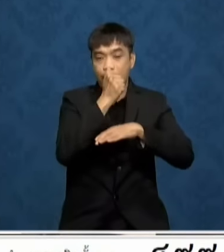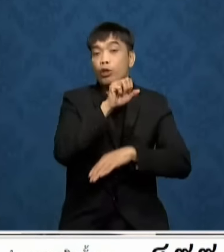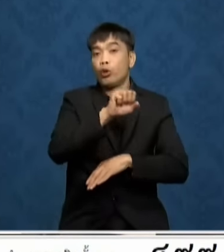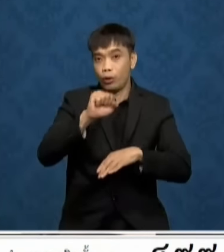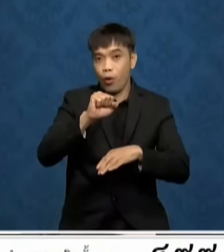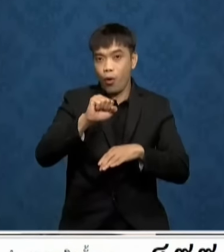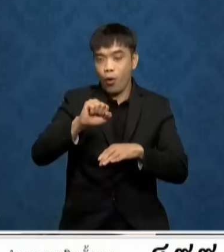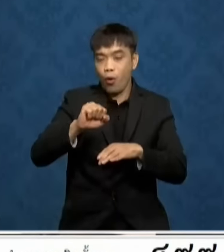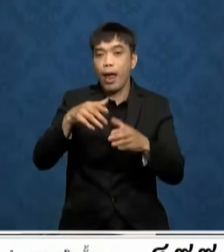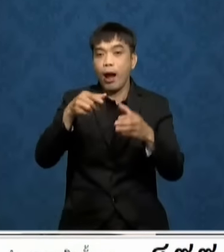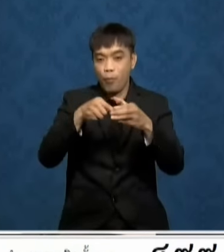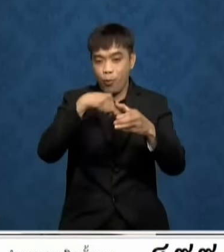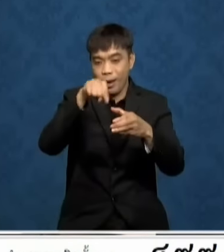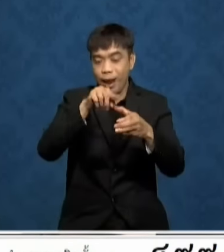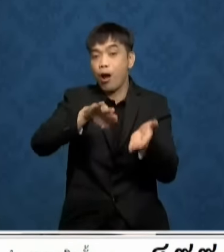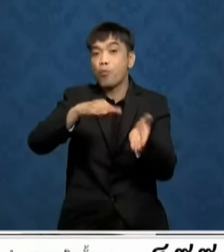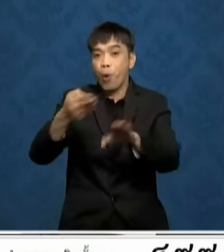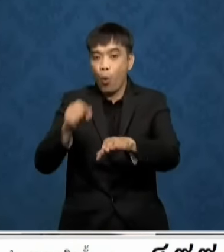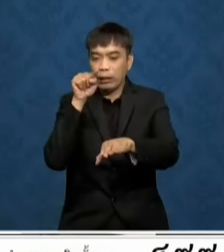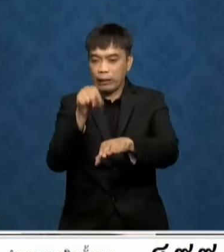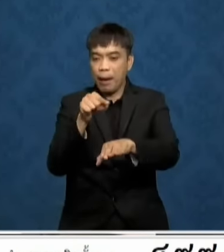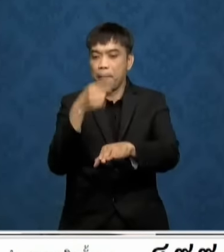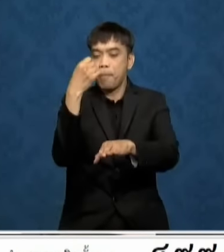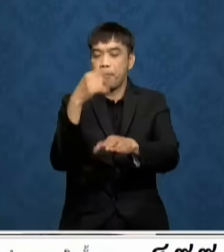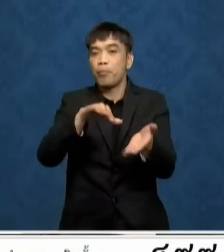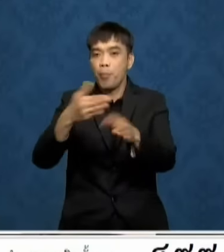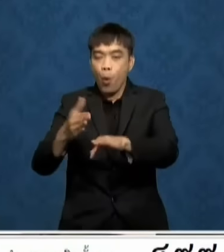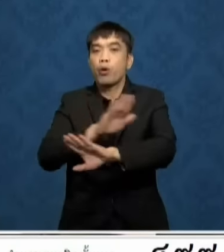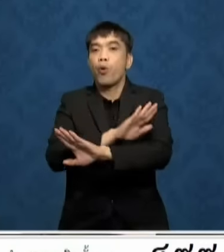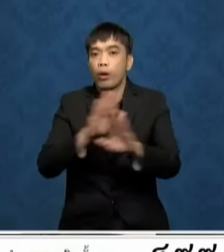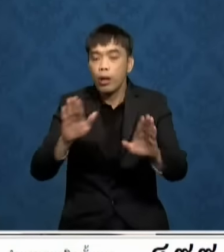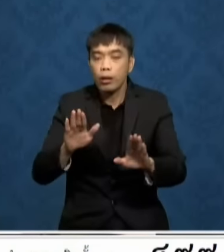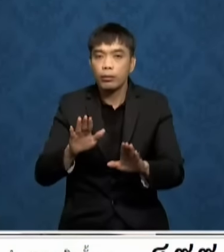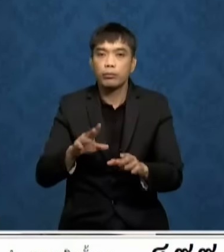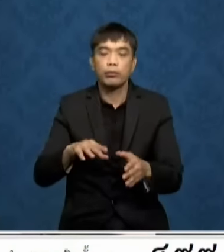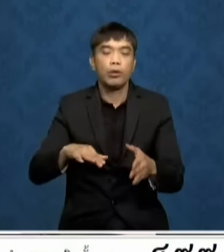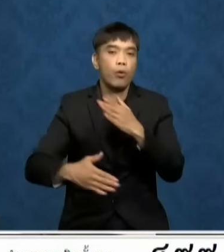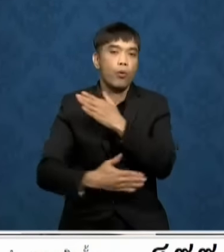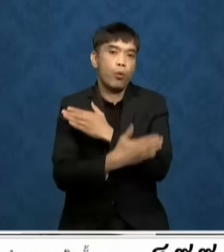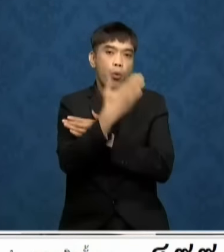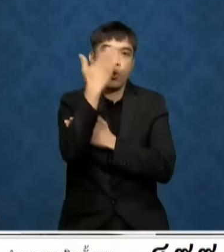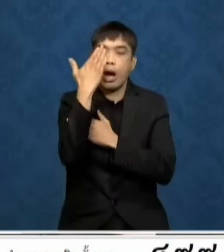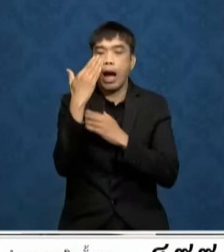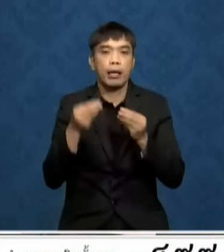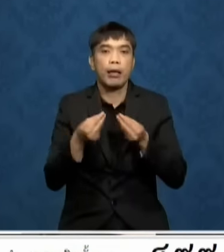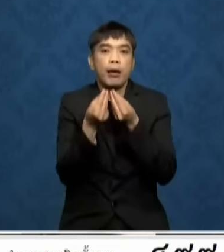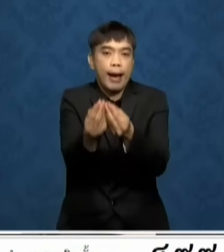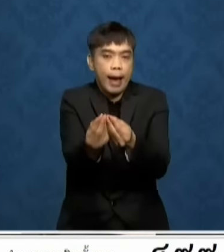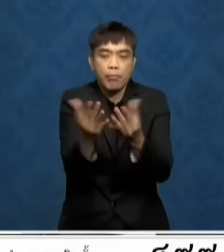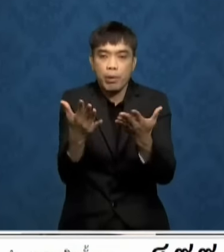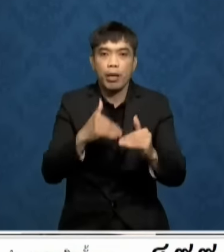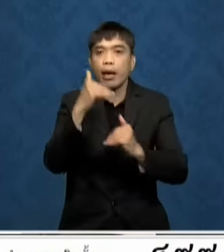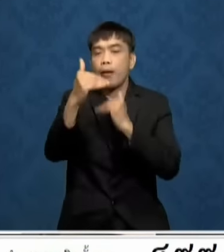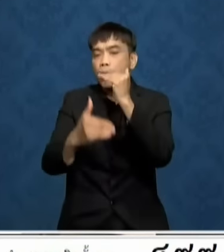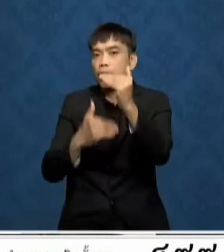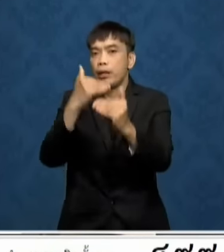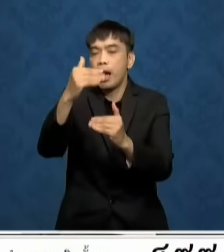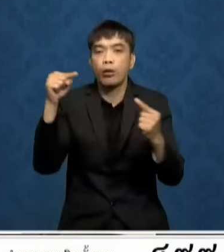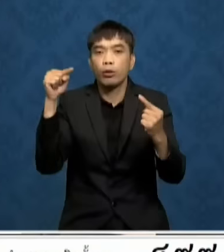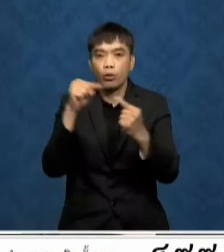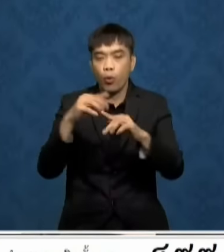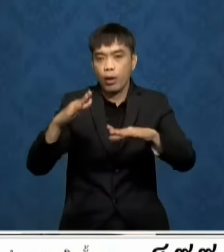รในรัฐสภาอีกทั้งยังเป็นการทำลายโอกาสที่พรรคการเมืองจะพัฒนาไปสู่การเป็นสถาบันในระบบการเมืองส่ง